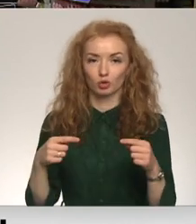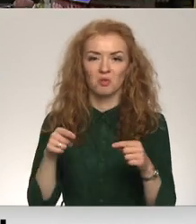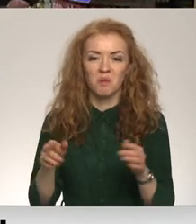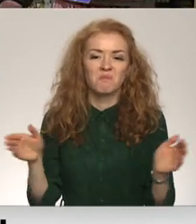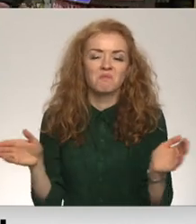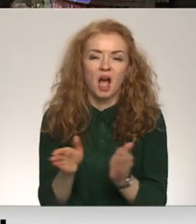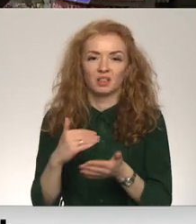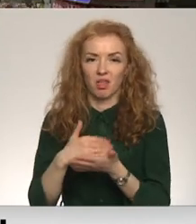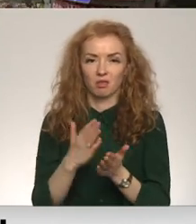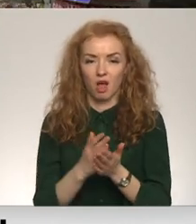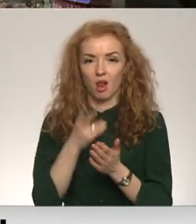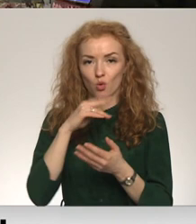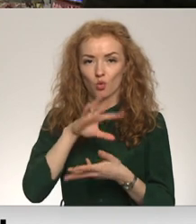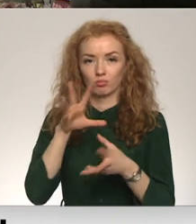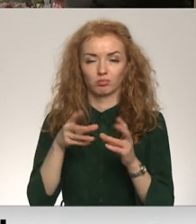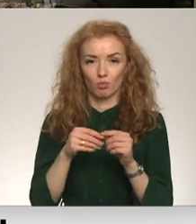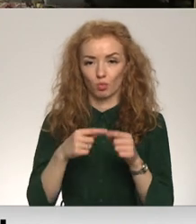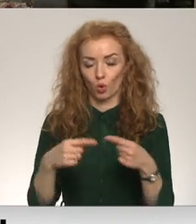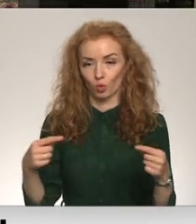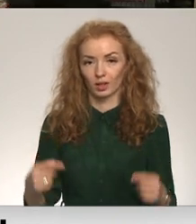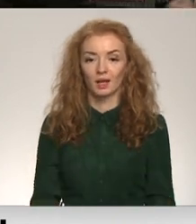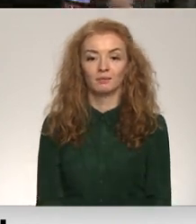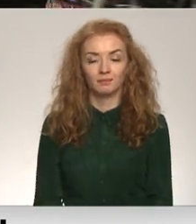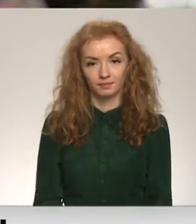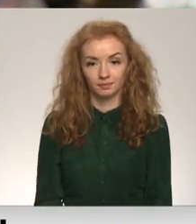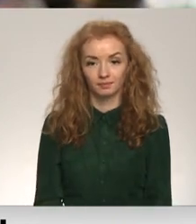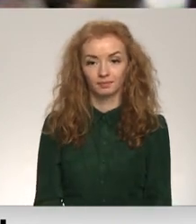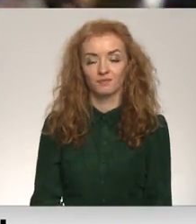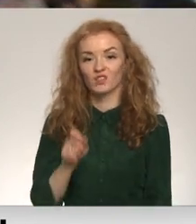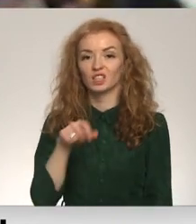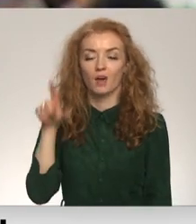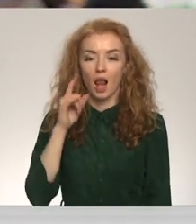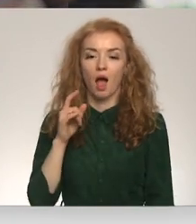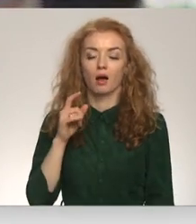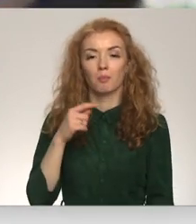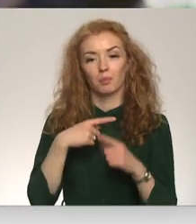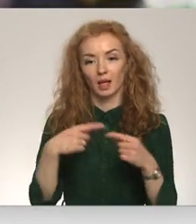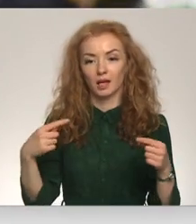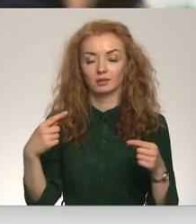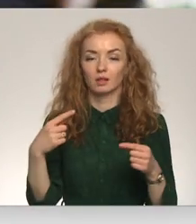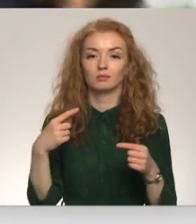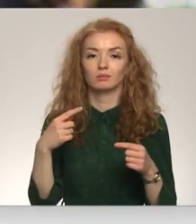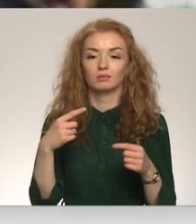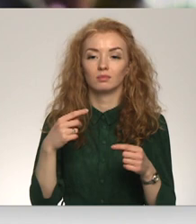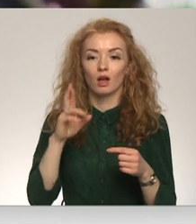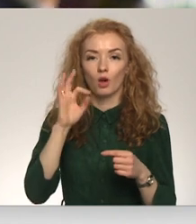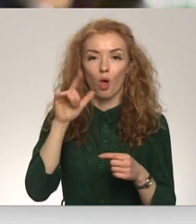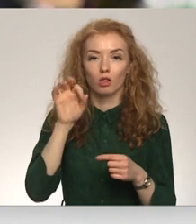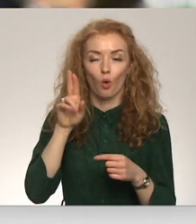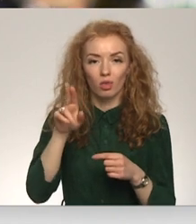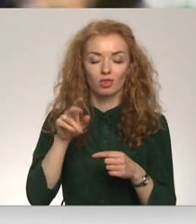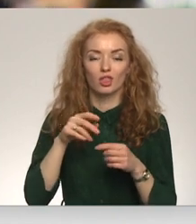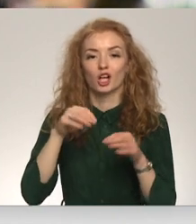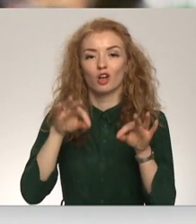no kopējā produktu klāsta. Līdz šim tādi iecienītākie un pirktākās preces bijušas ir tieši rolto un dažādi žāvēti augi, tāpat